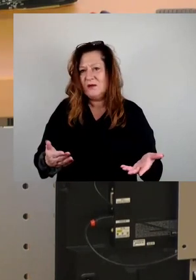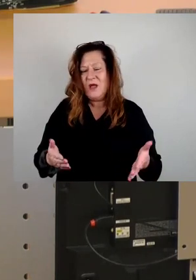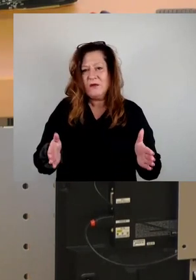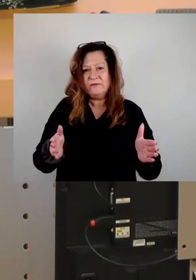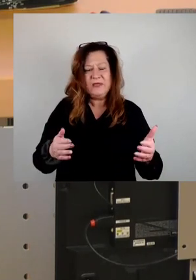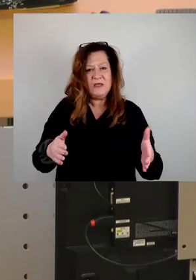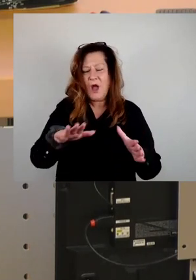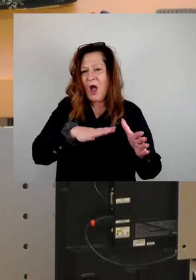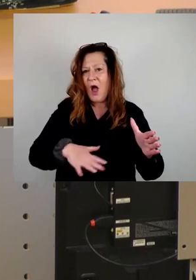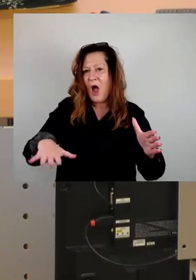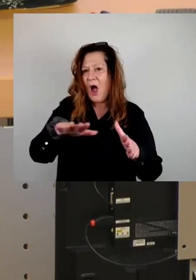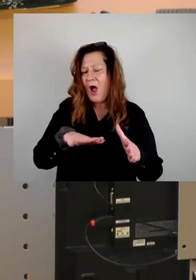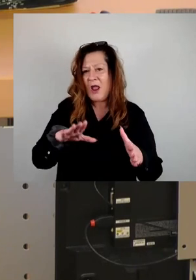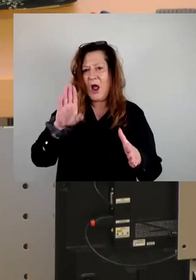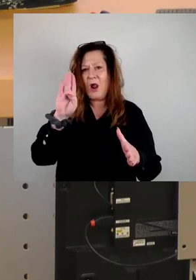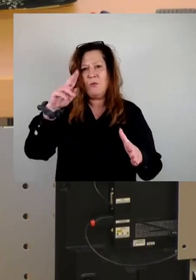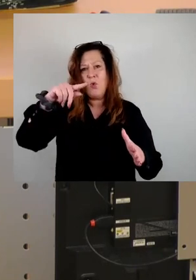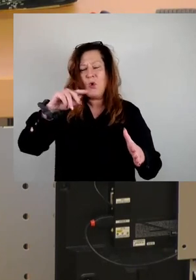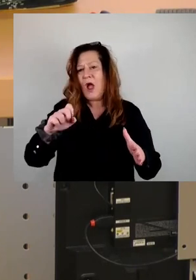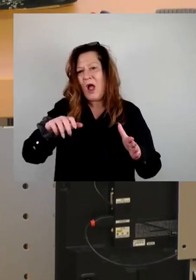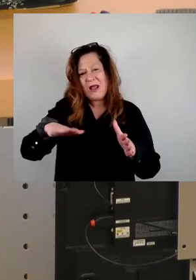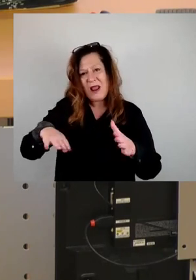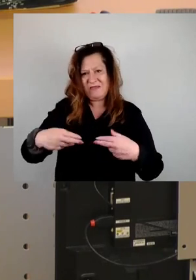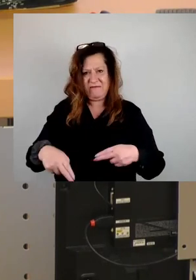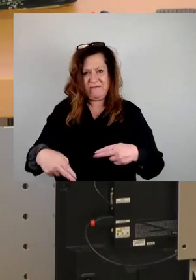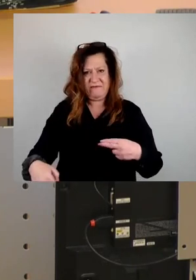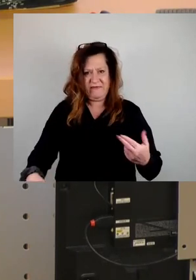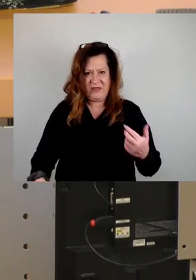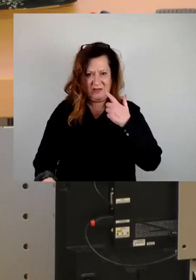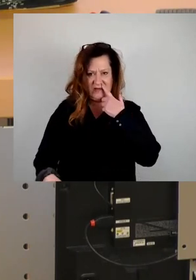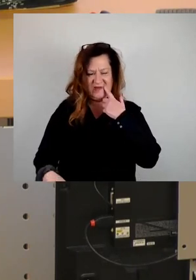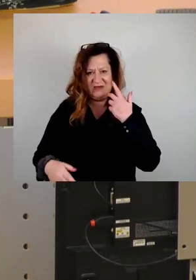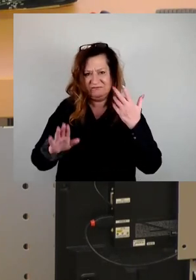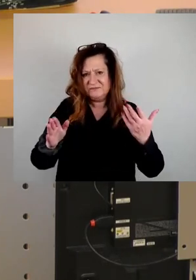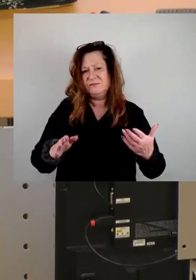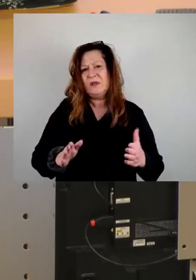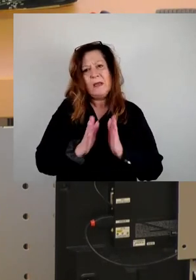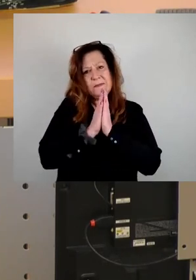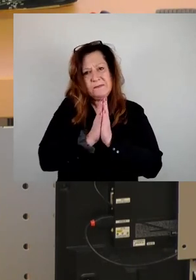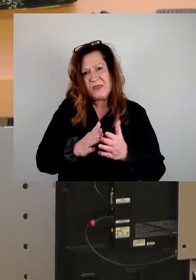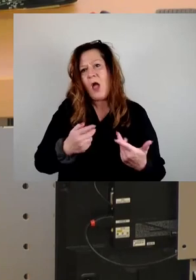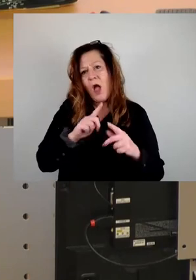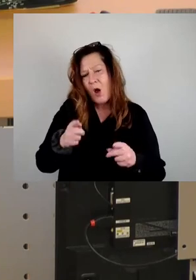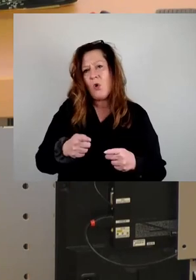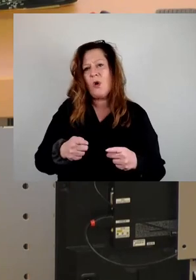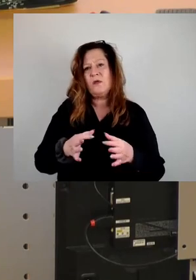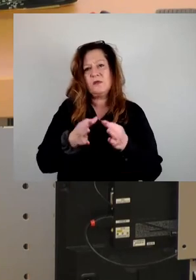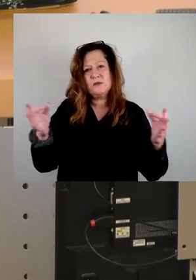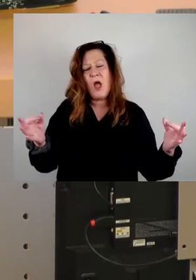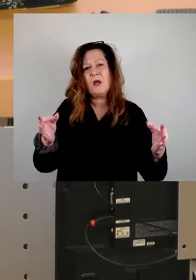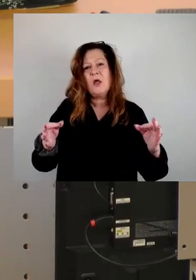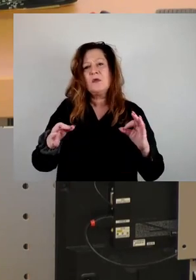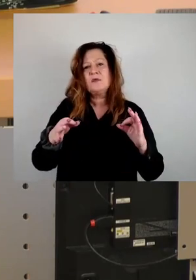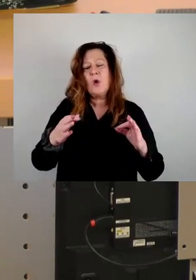Buga wirklich fehlen. Deshalb bitten wir also auch sehr um Zustimmung zu dem Tagesordnungspunkt 11, zu